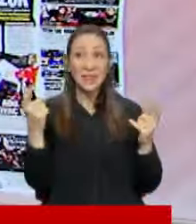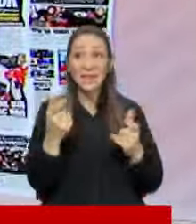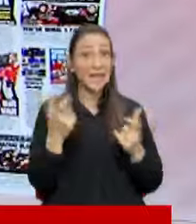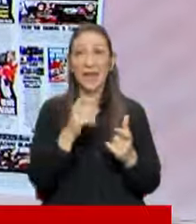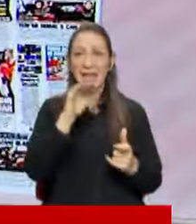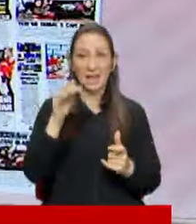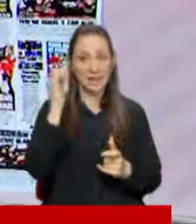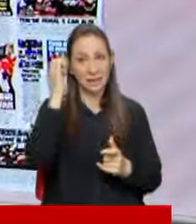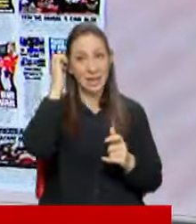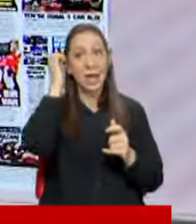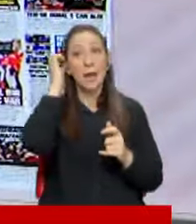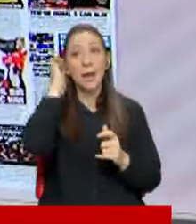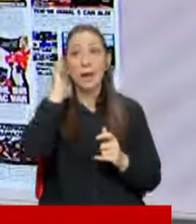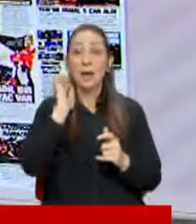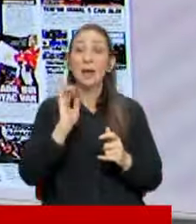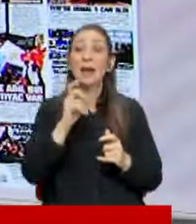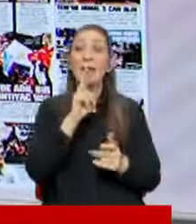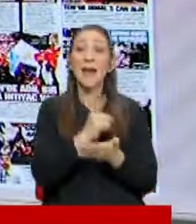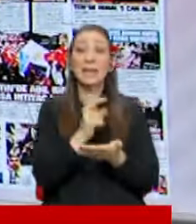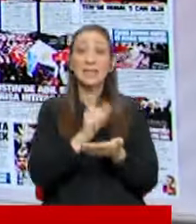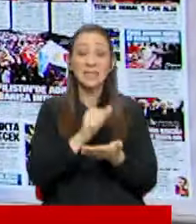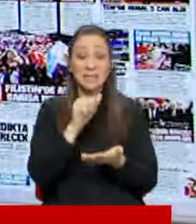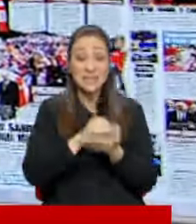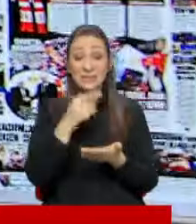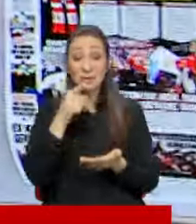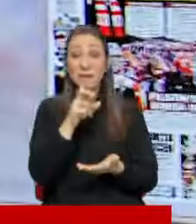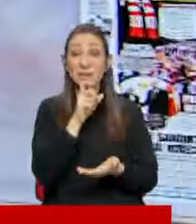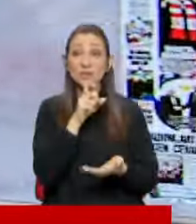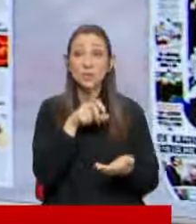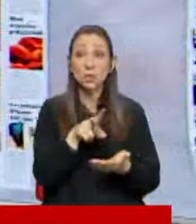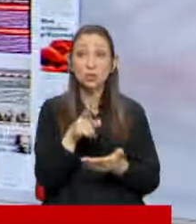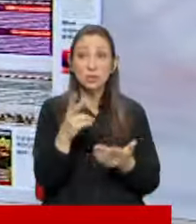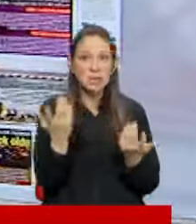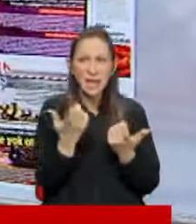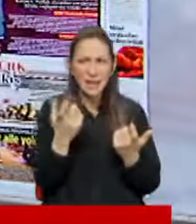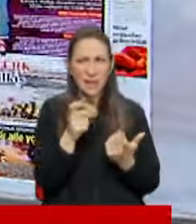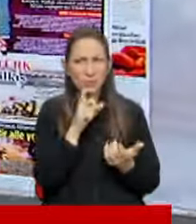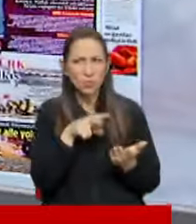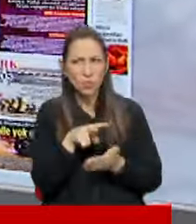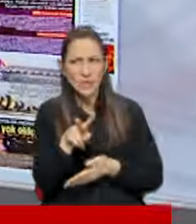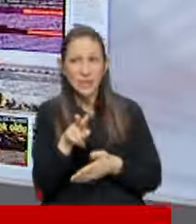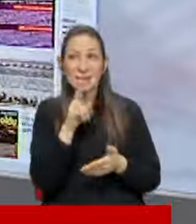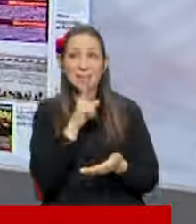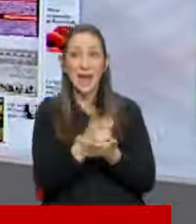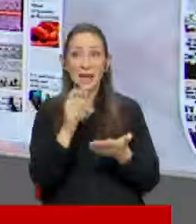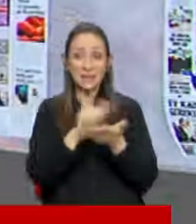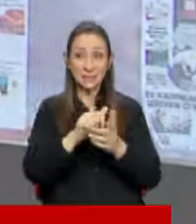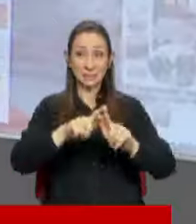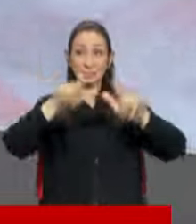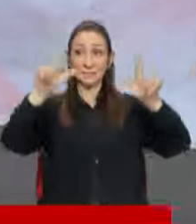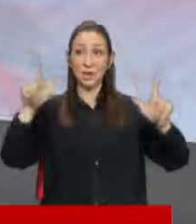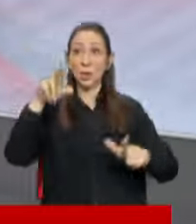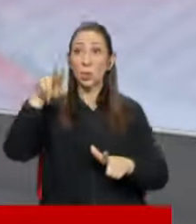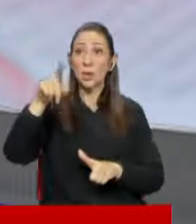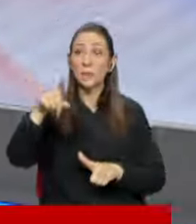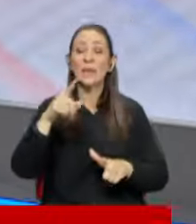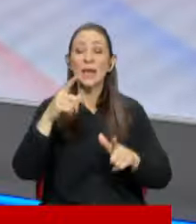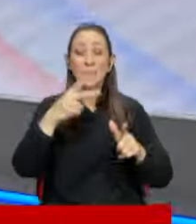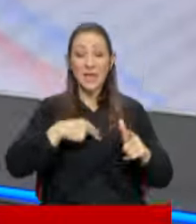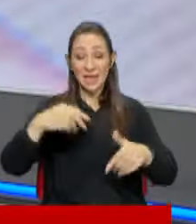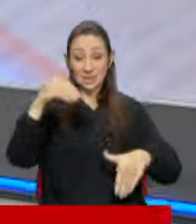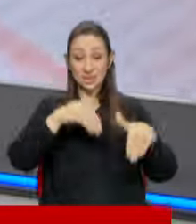nereye geldiğini. Karar Gazetesi yanlış yoldayız. Bakalım buna. Nerede yanlış yoldayız? Bir Karar Gazetesi'ni büyütelim ve okuyalım.